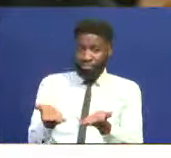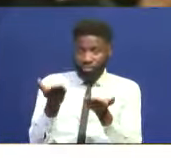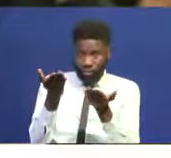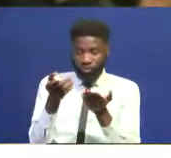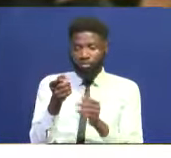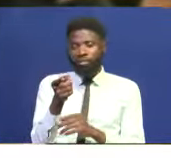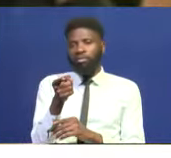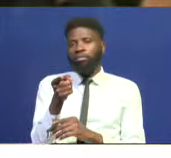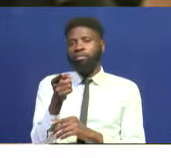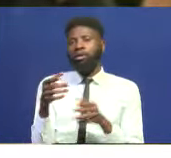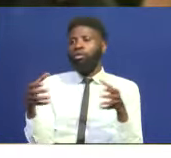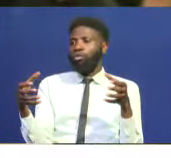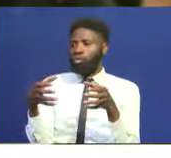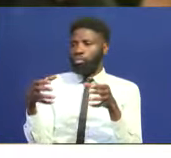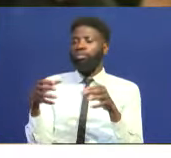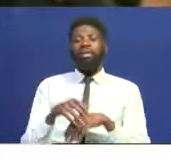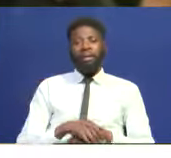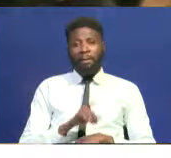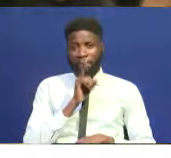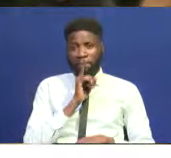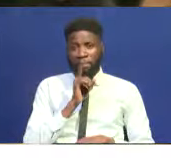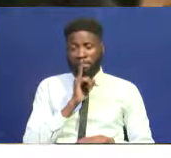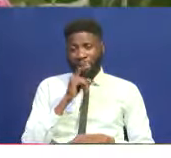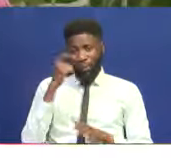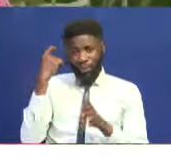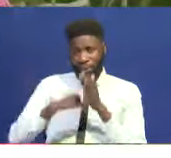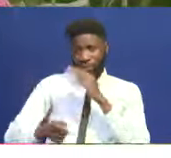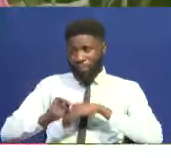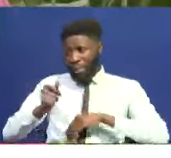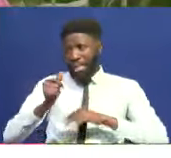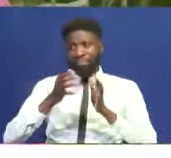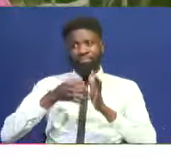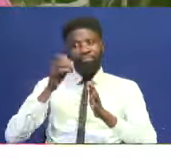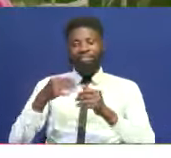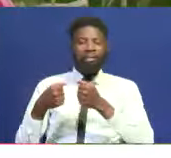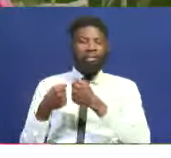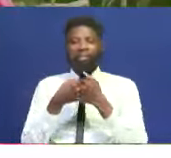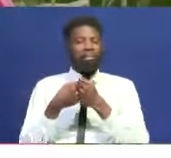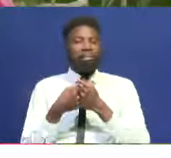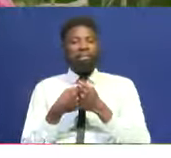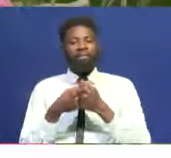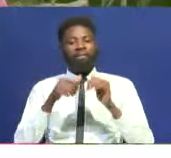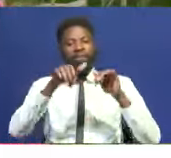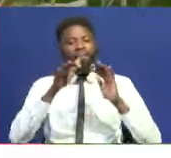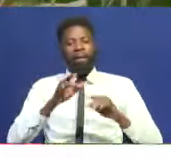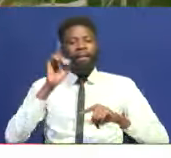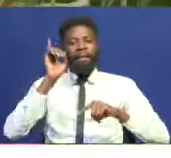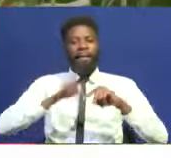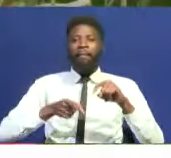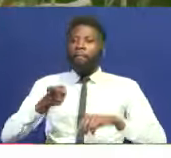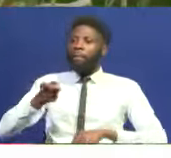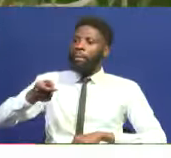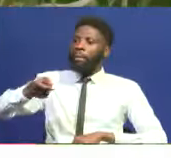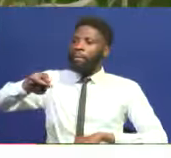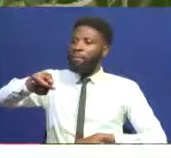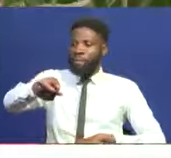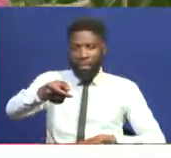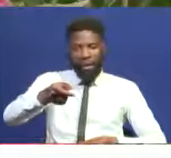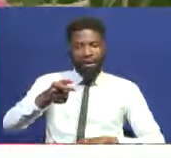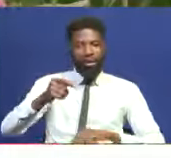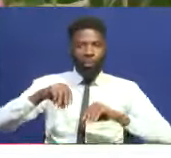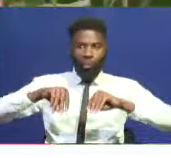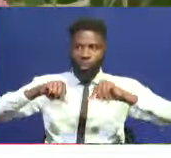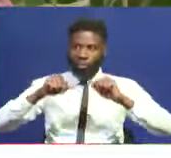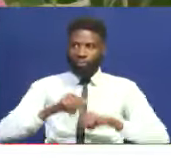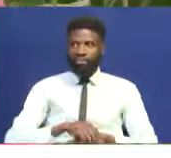cha chini wa kupanda mimea iliyoimarishwa. Awareness, access, affordability. Only if